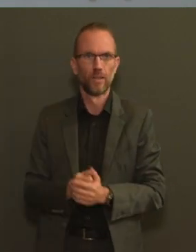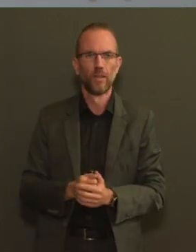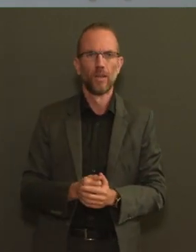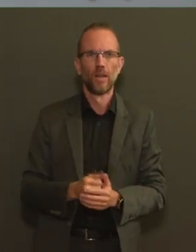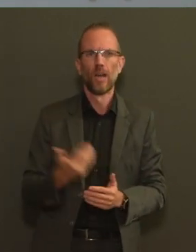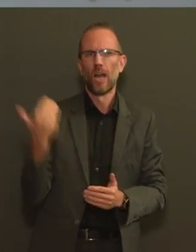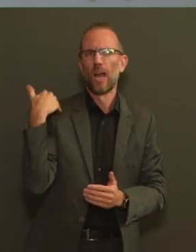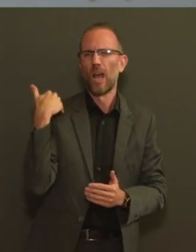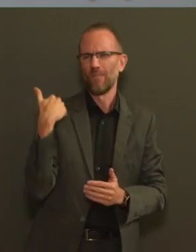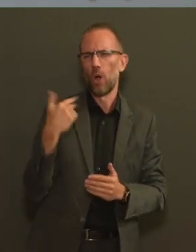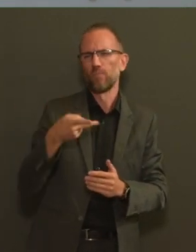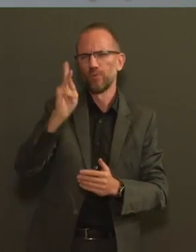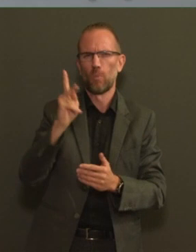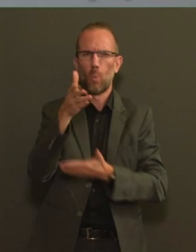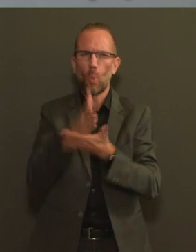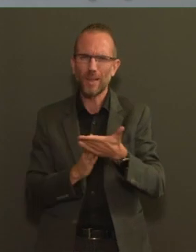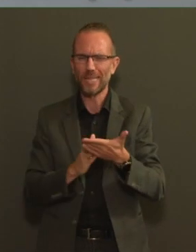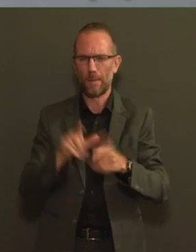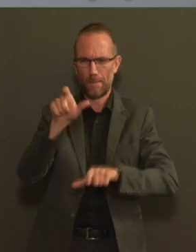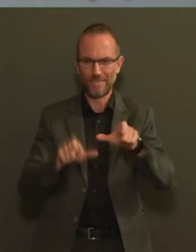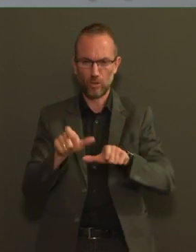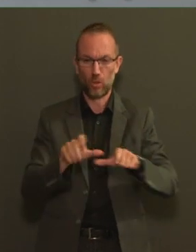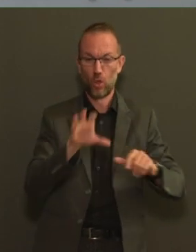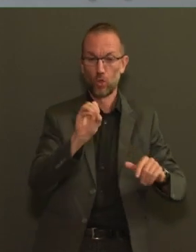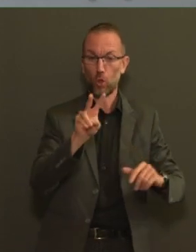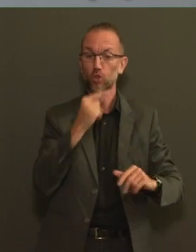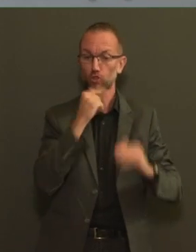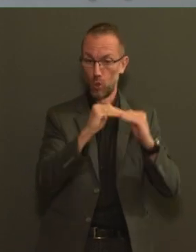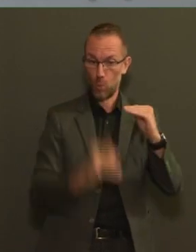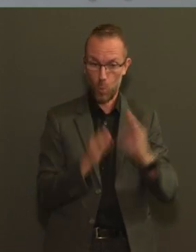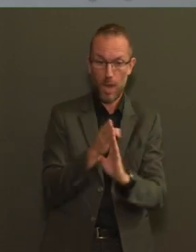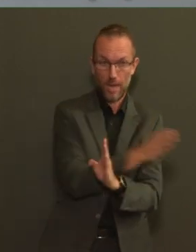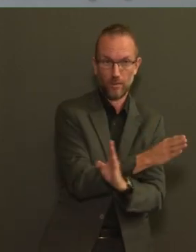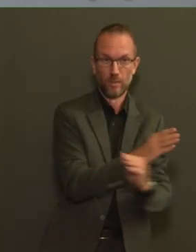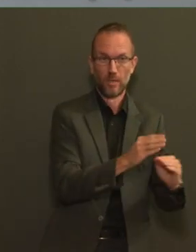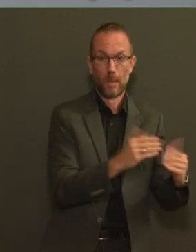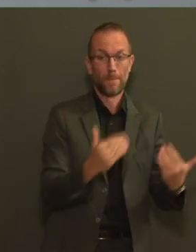des gens de moins de 32 ans. Il s'agit maintenant des gens de moins de 35 ans.